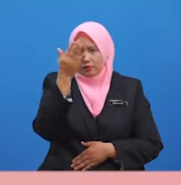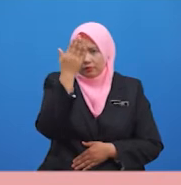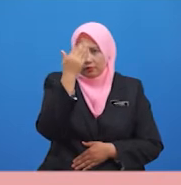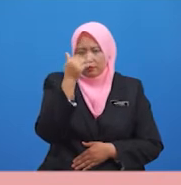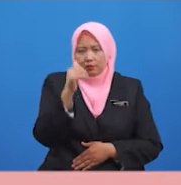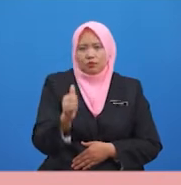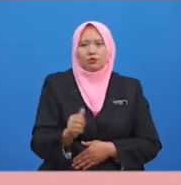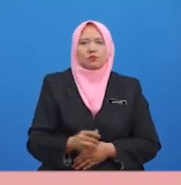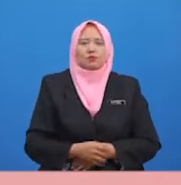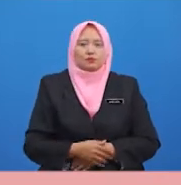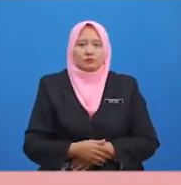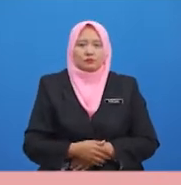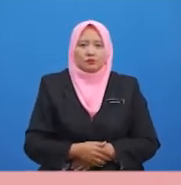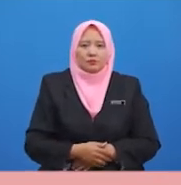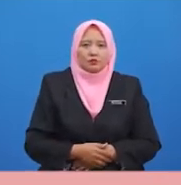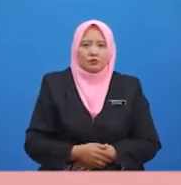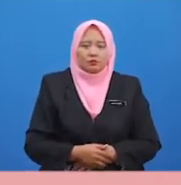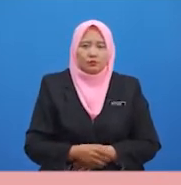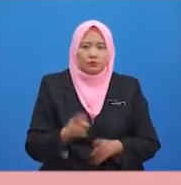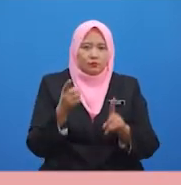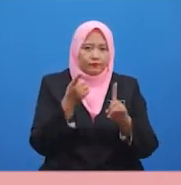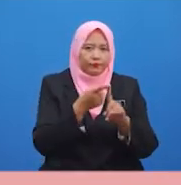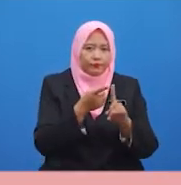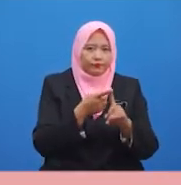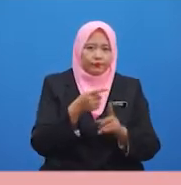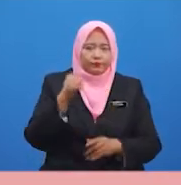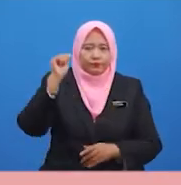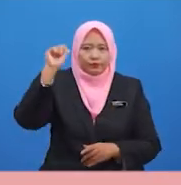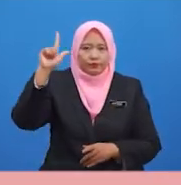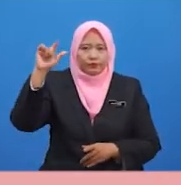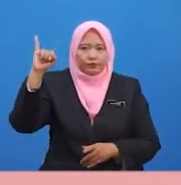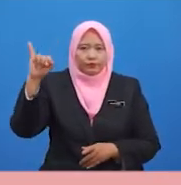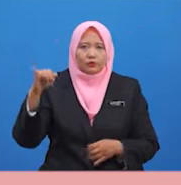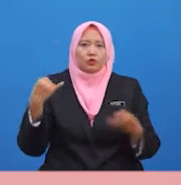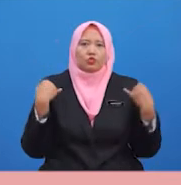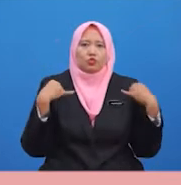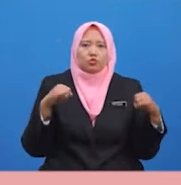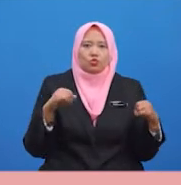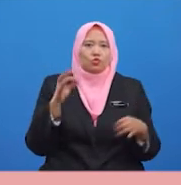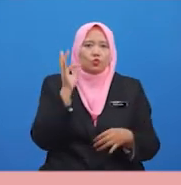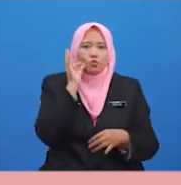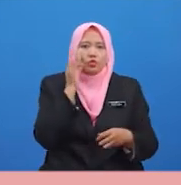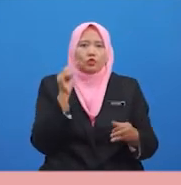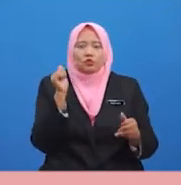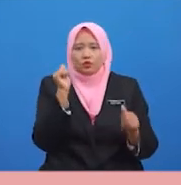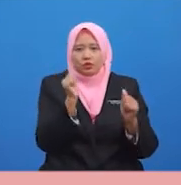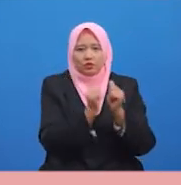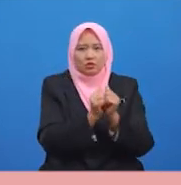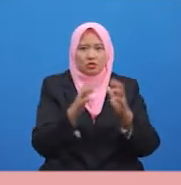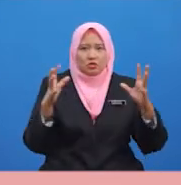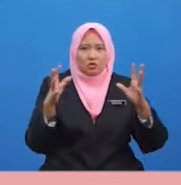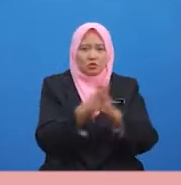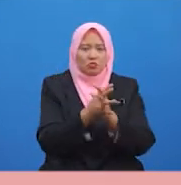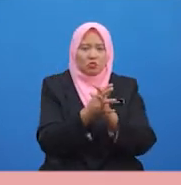pertama, Ali menjual buah dengan mencampurkan buah yang baik dengan buah yang